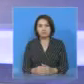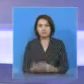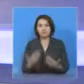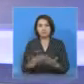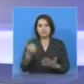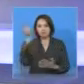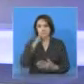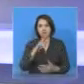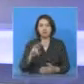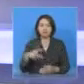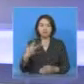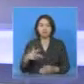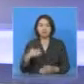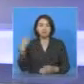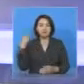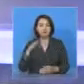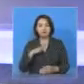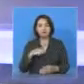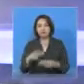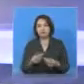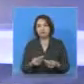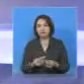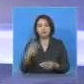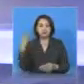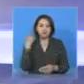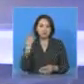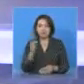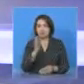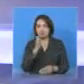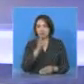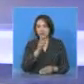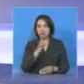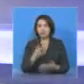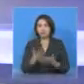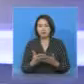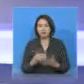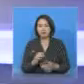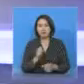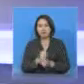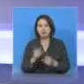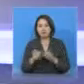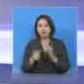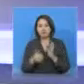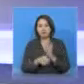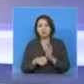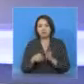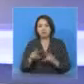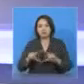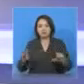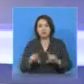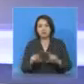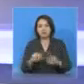В текущем году 232 актюбинцам были выплачены долги по заработной плате. Кроме того, установлено 16 предприятий,